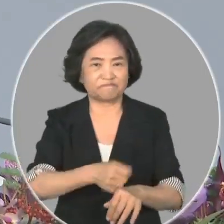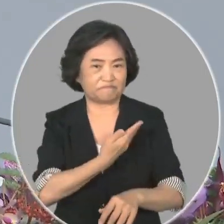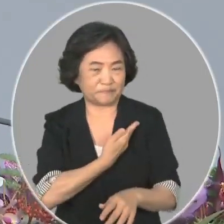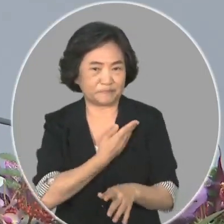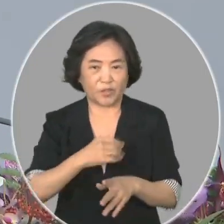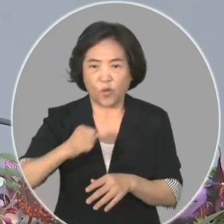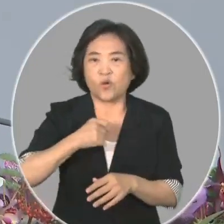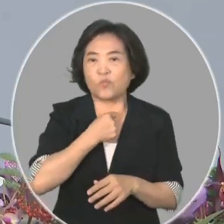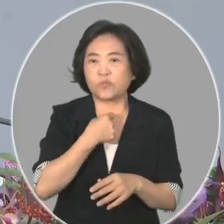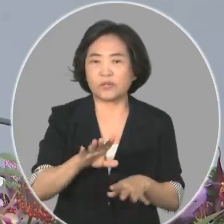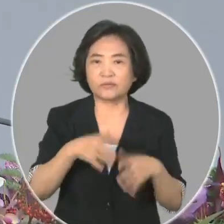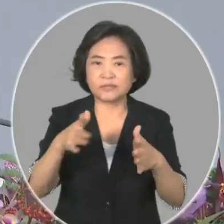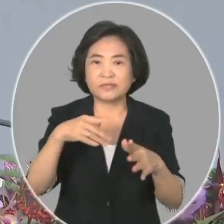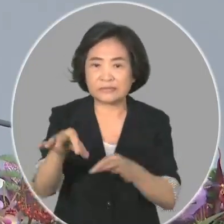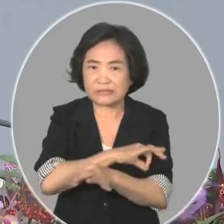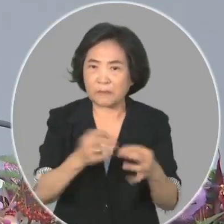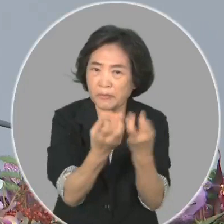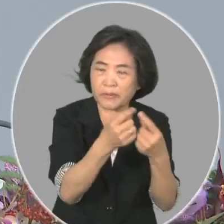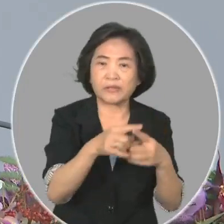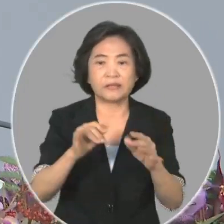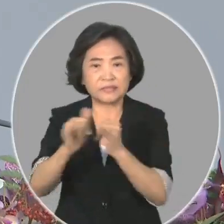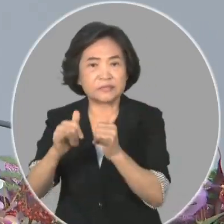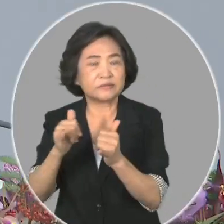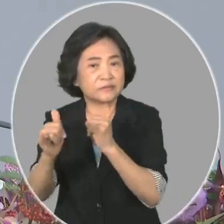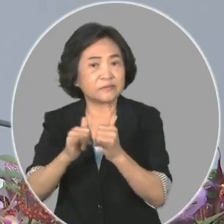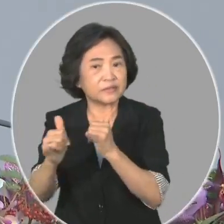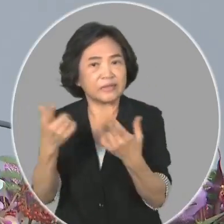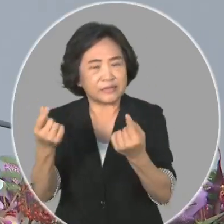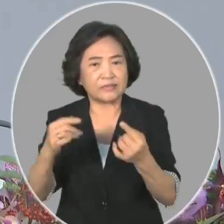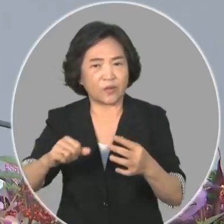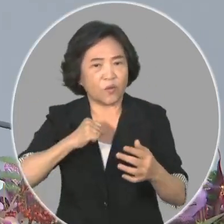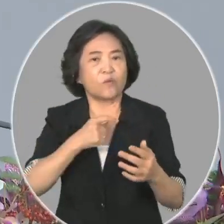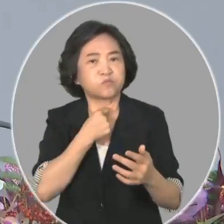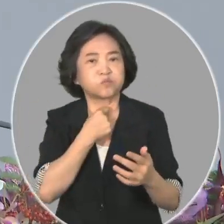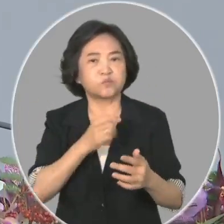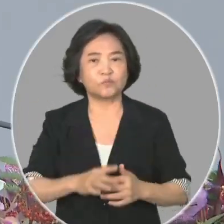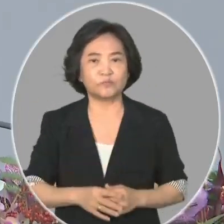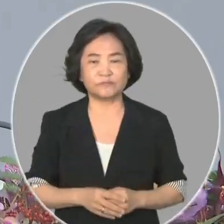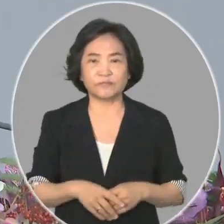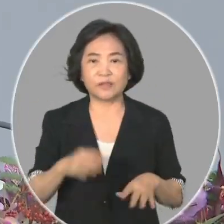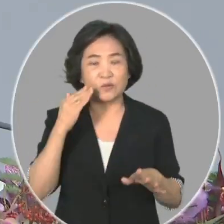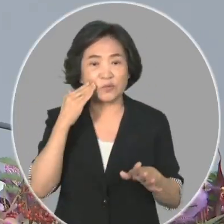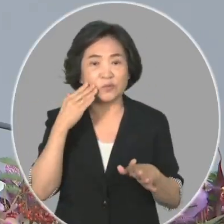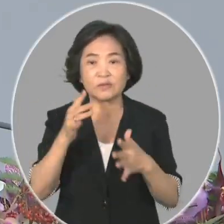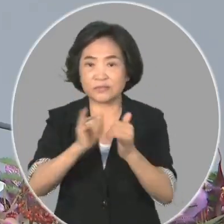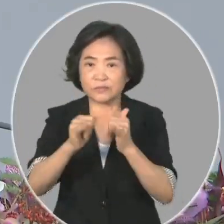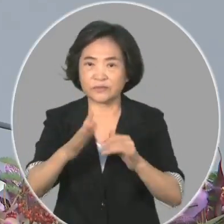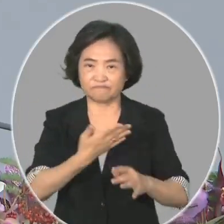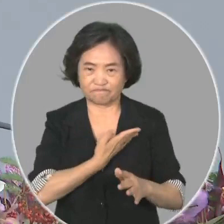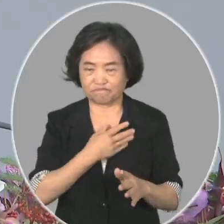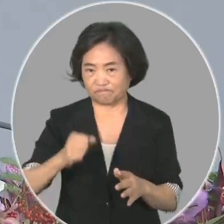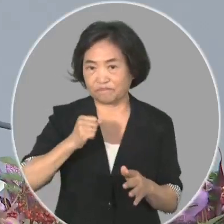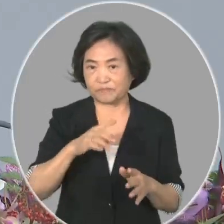经济风险，社会的韧性也同样的重要。一个有韧性的社会必